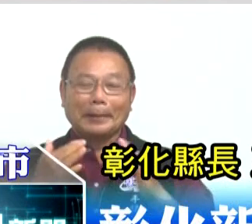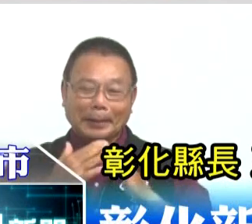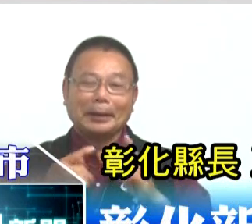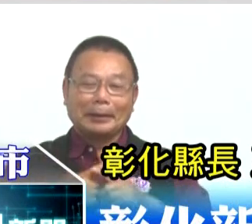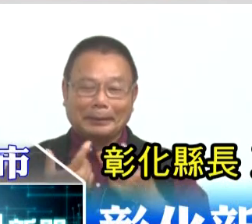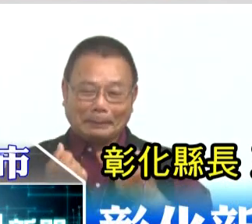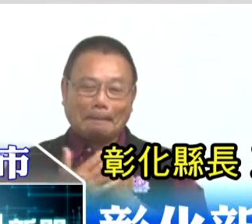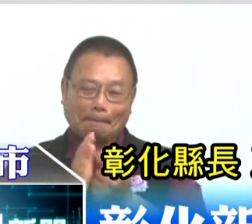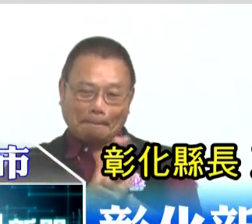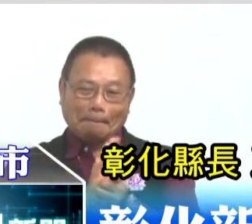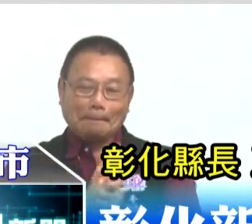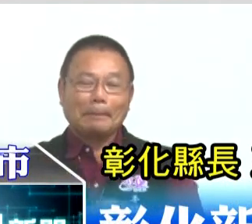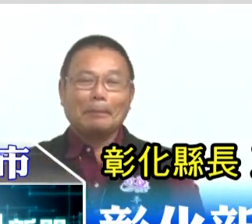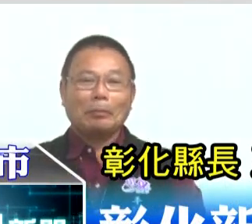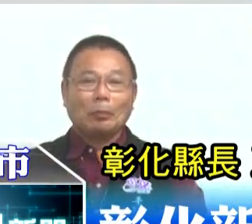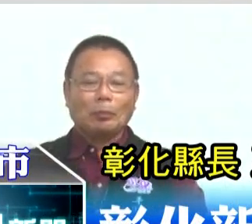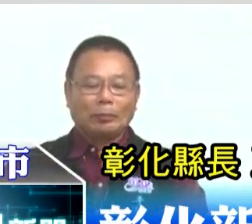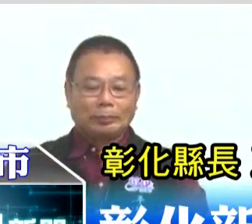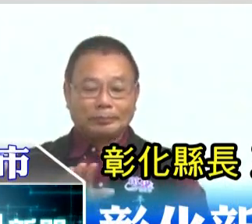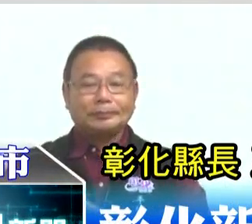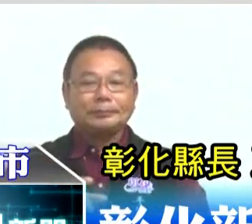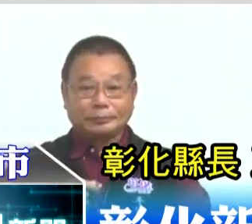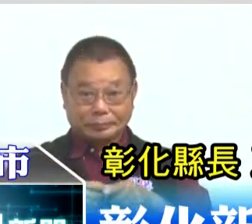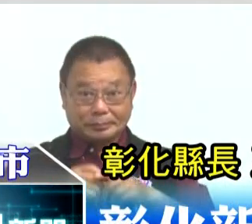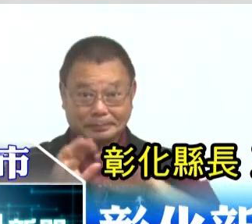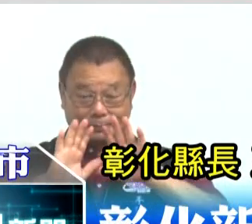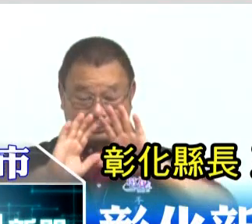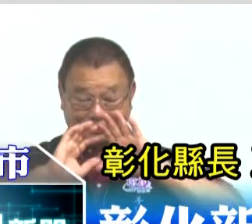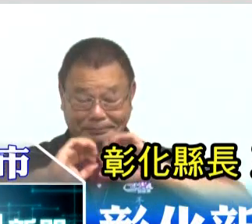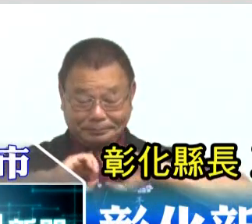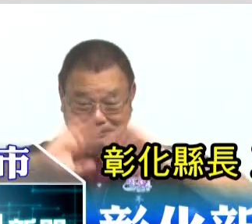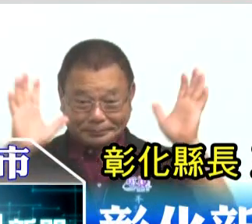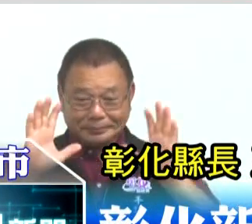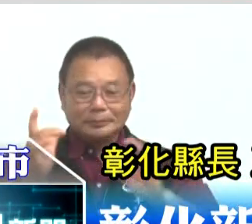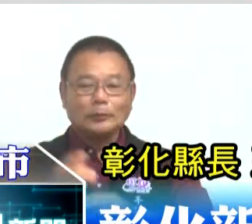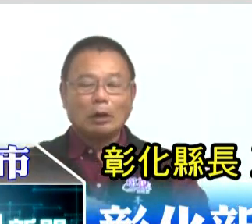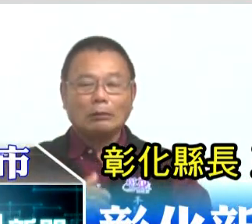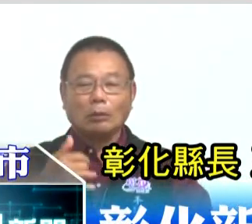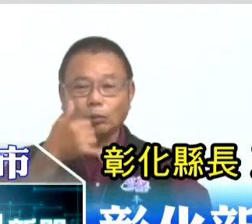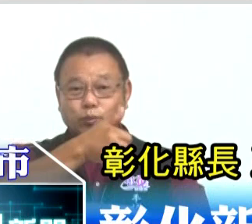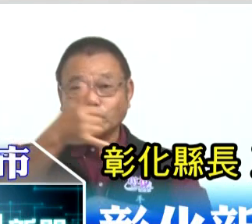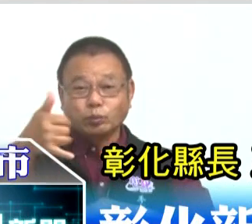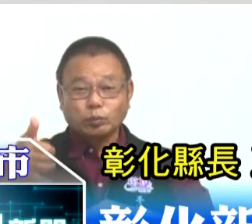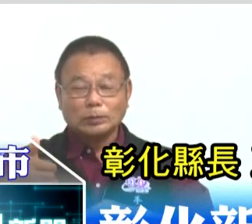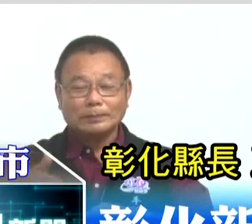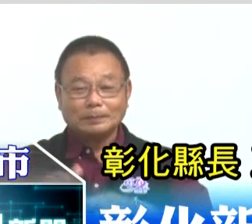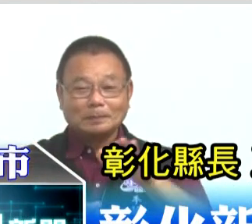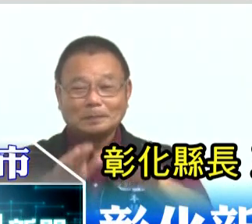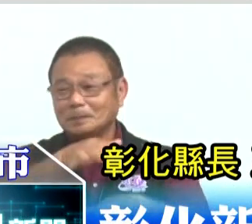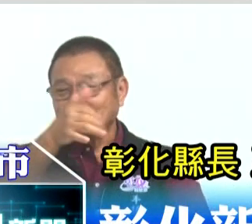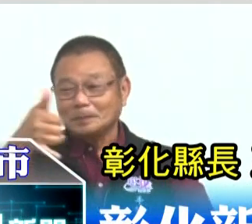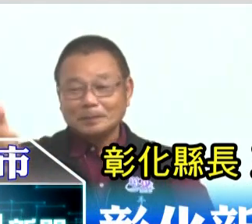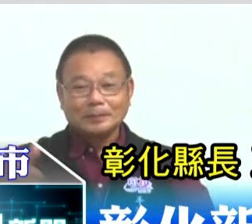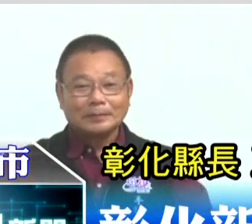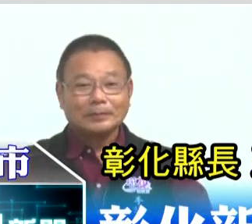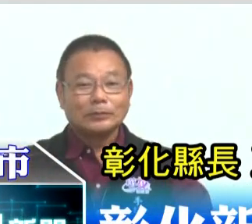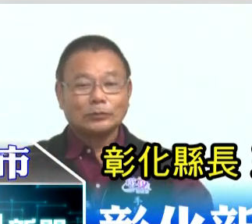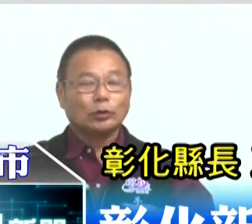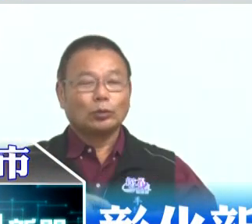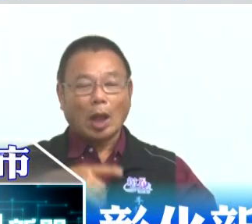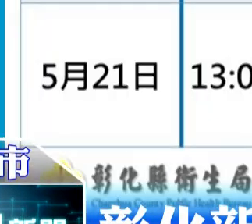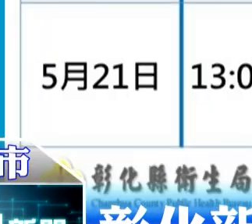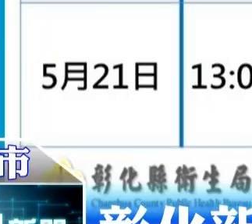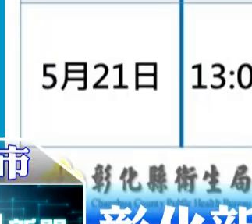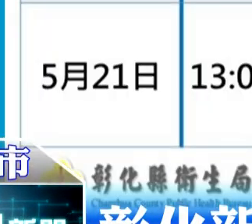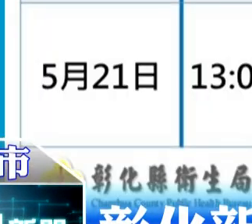家人哈。那在这边要跟大家公布我们最新的一个足迹哦，那一个是我们统联客运